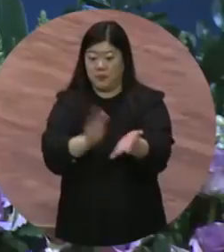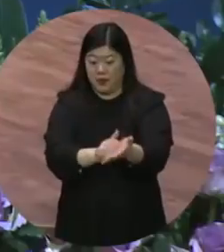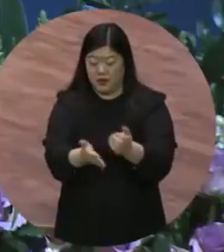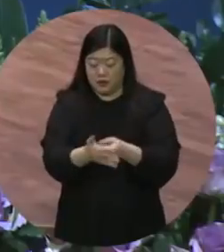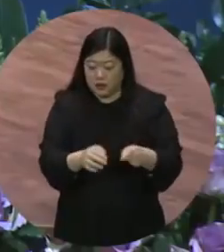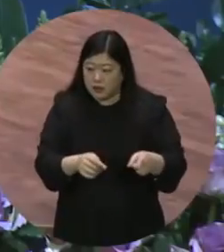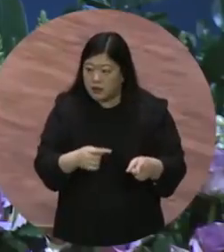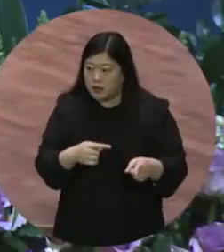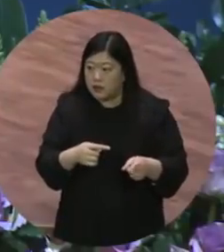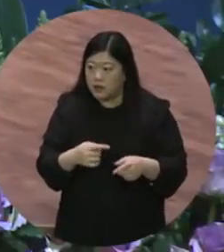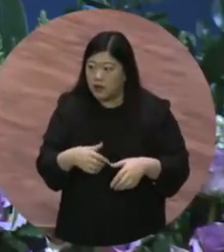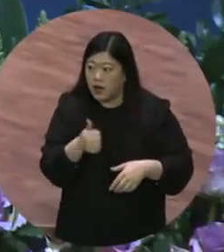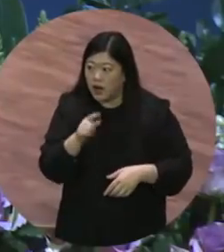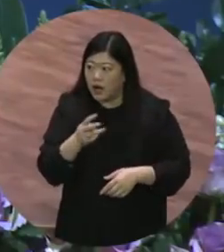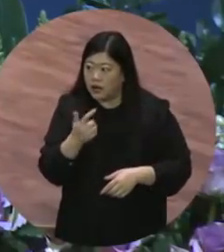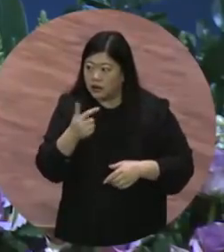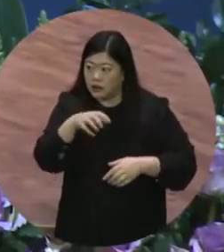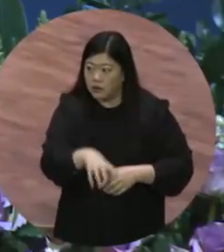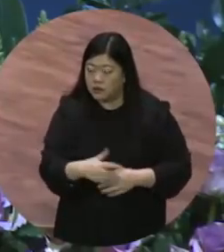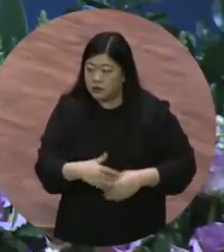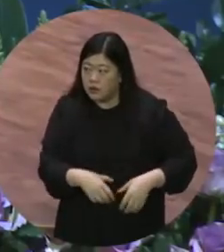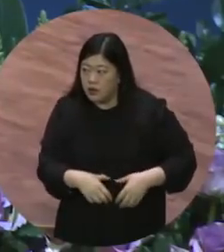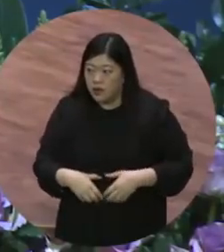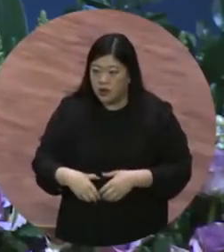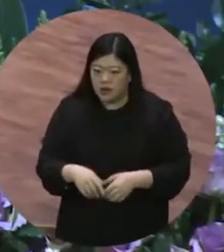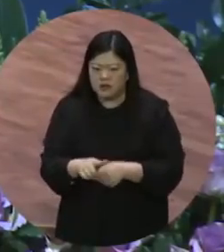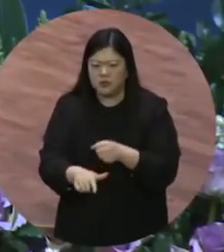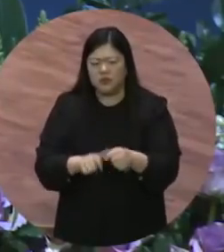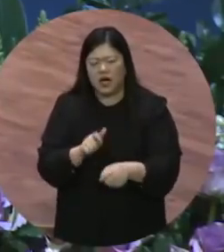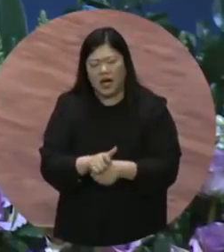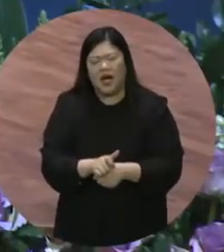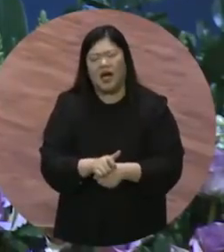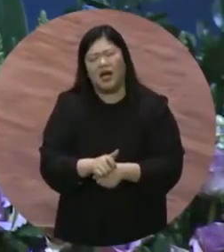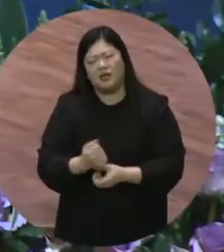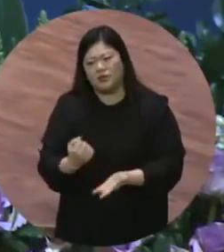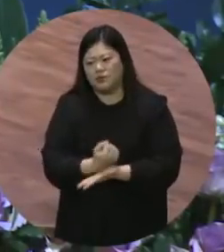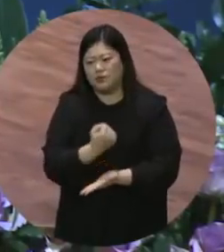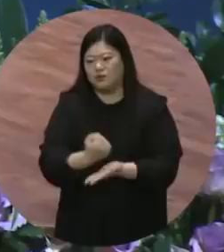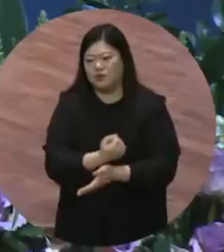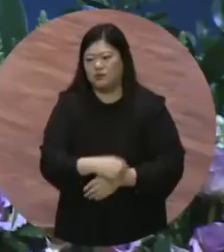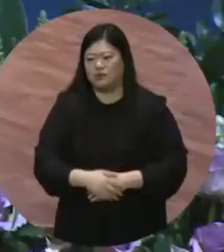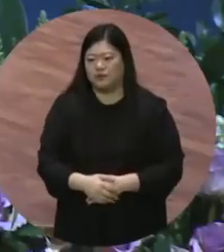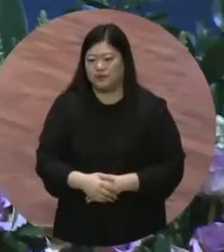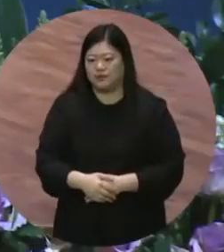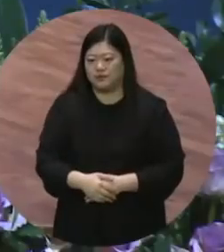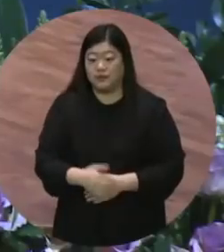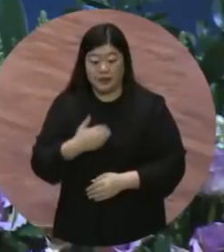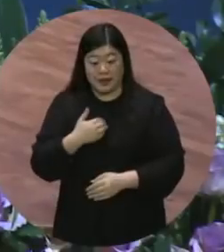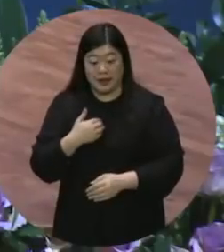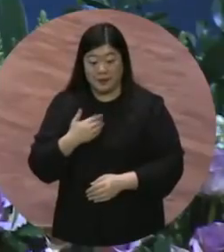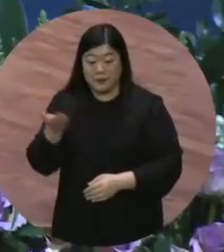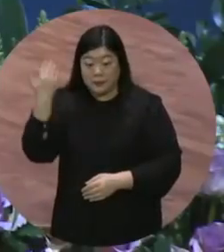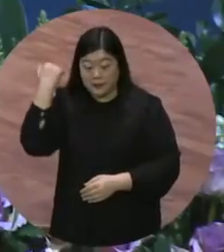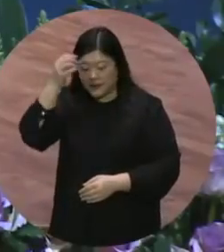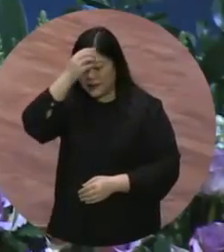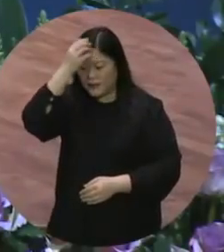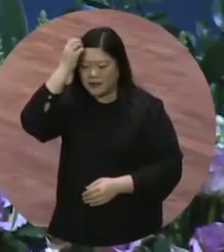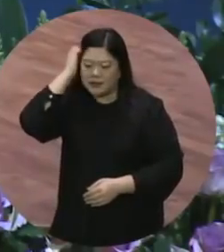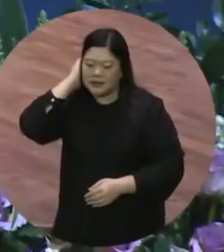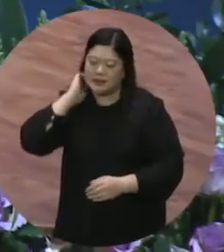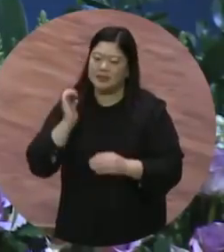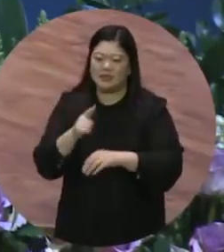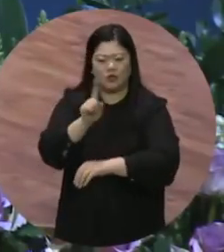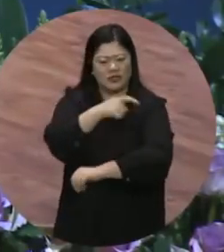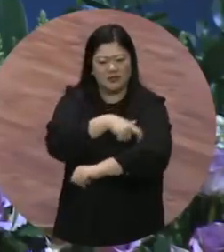있어요. 저는 신방을 하면서 어떤 권사님을 뵀습니다. 사명도 있어요. 전도하고 싶습니다.